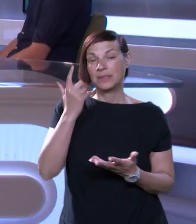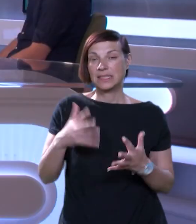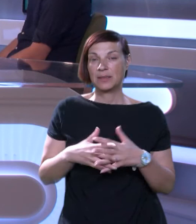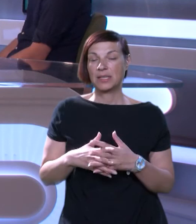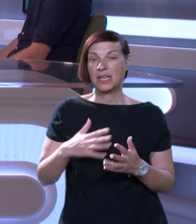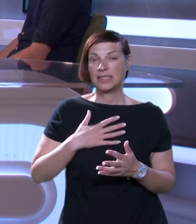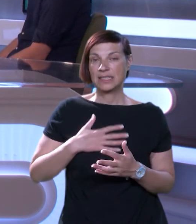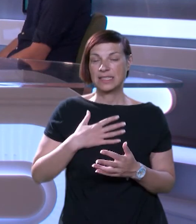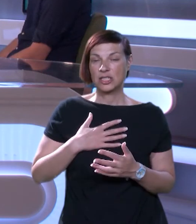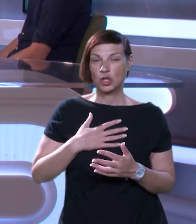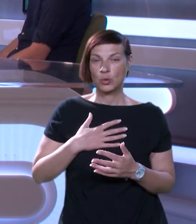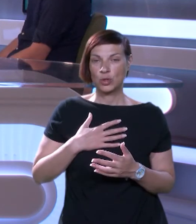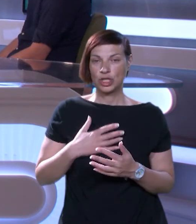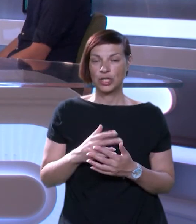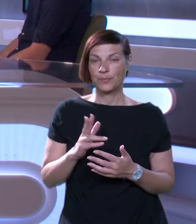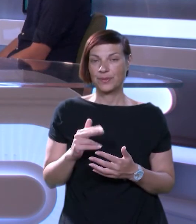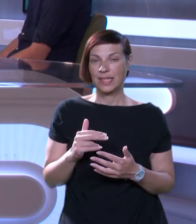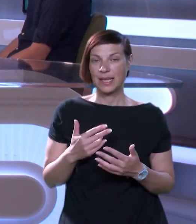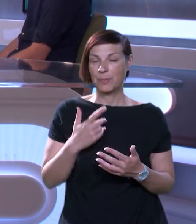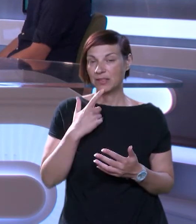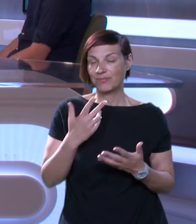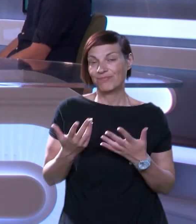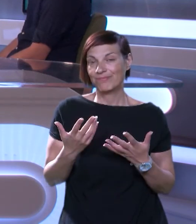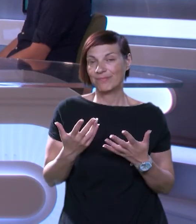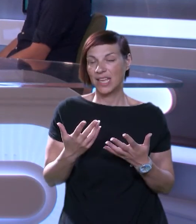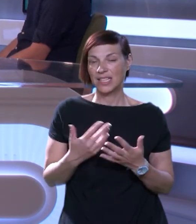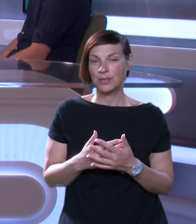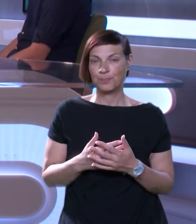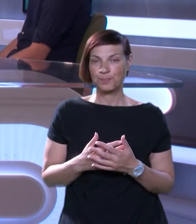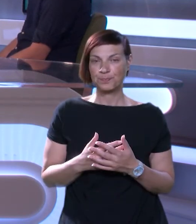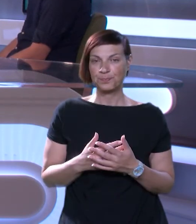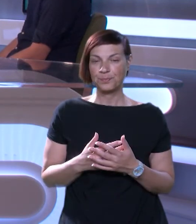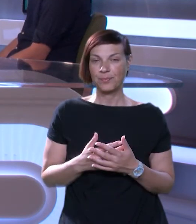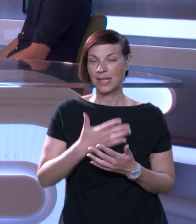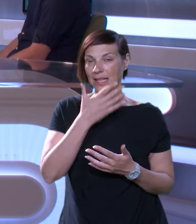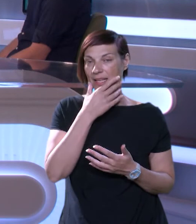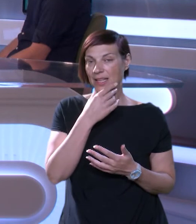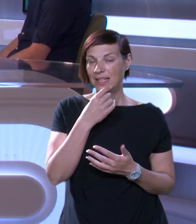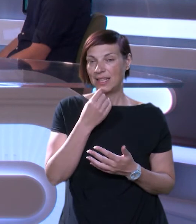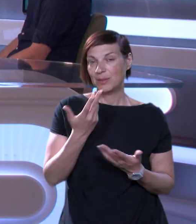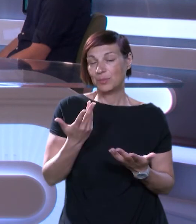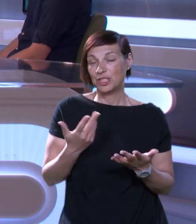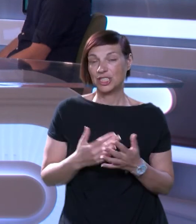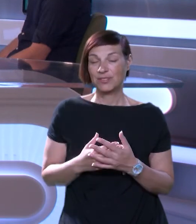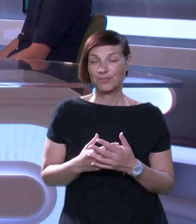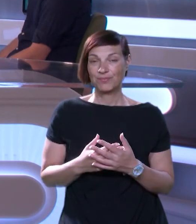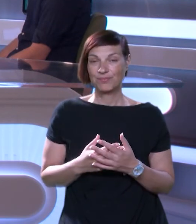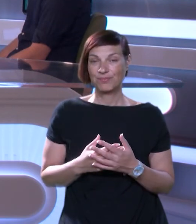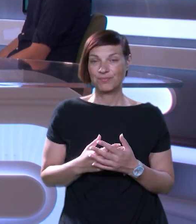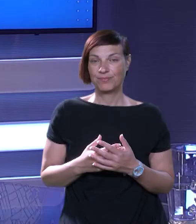je zaslužio da ima neki, kako bi rekla, ljepši, ne ljepši